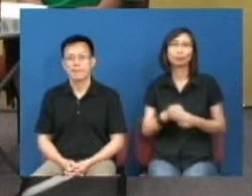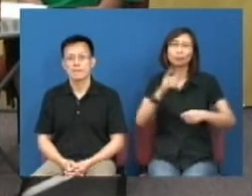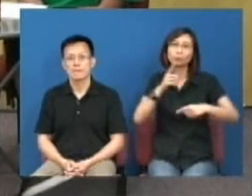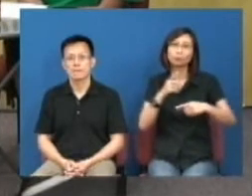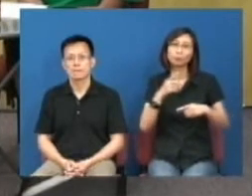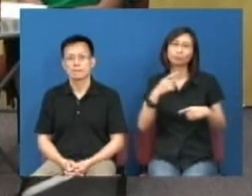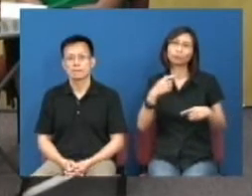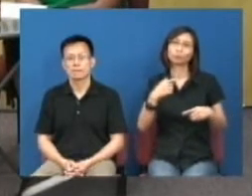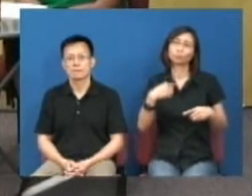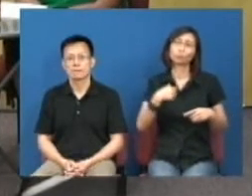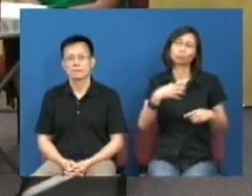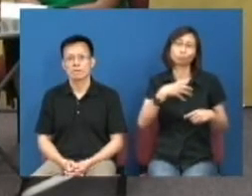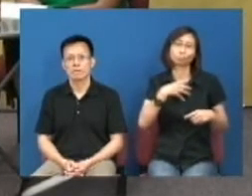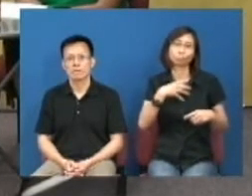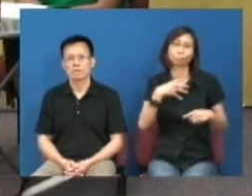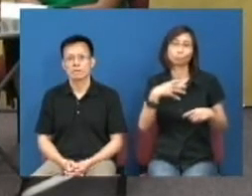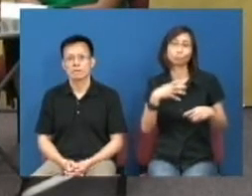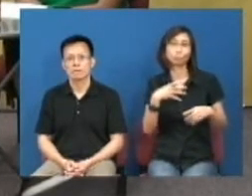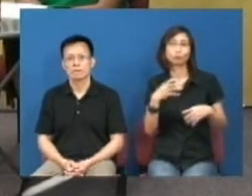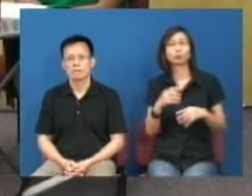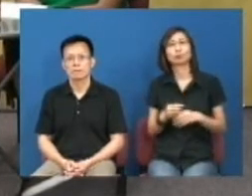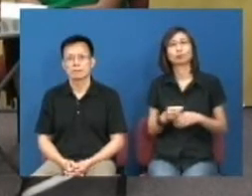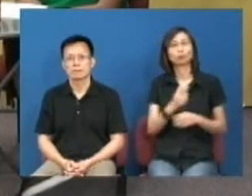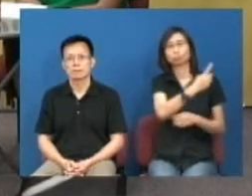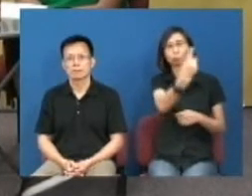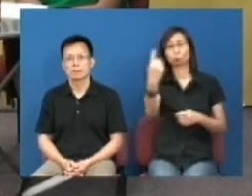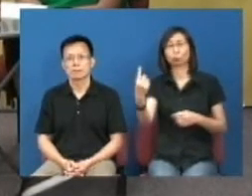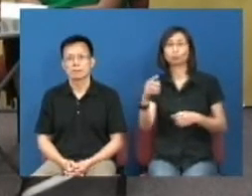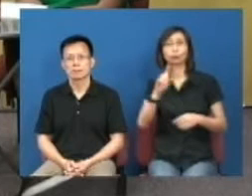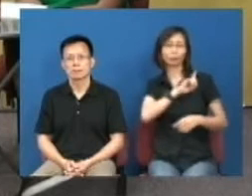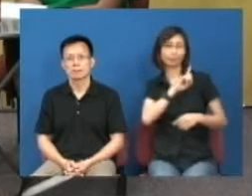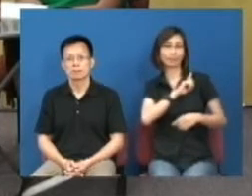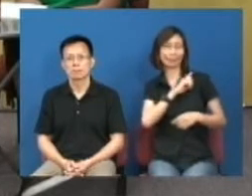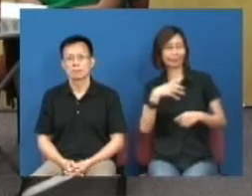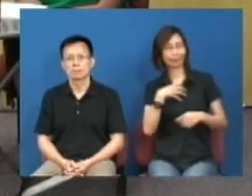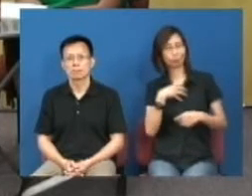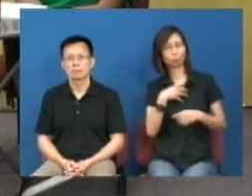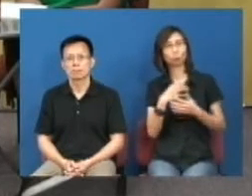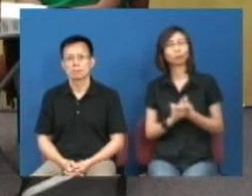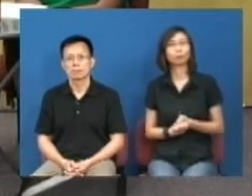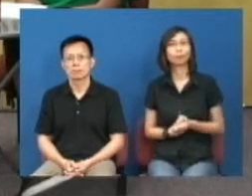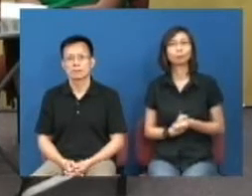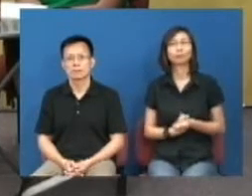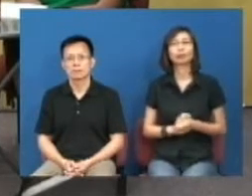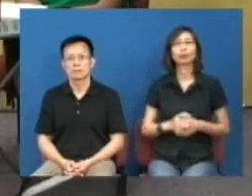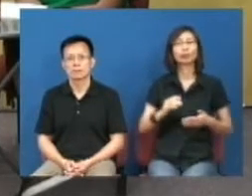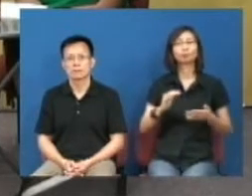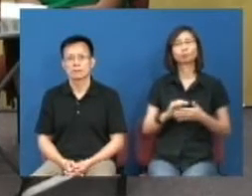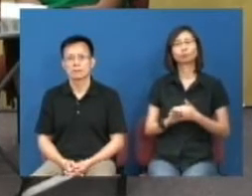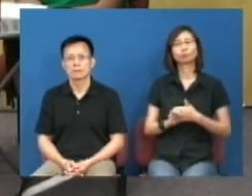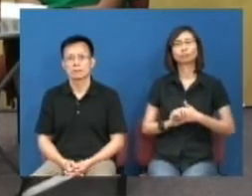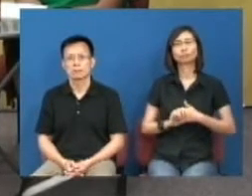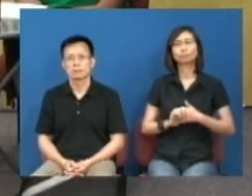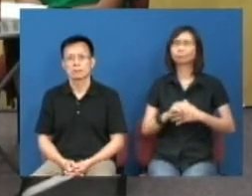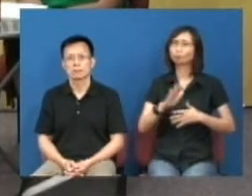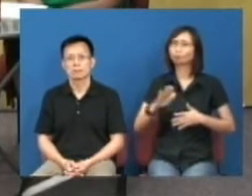可能六四悼念活動都有自己即係自己嘅評價啦。咁但係其實已經廿幾年啦，成個即係六四悼念活動。咁我慢